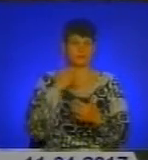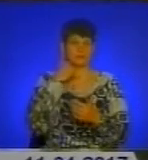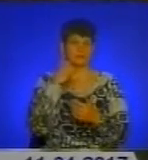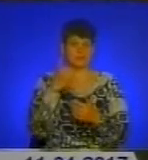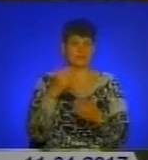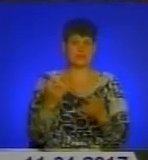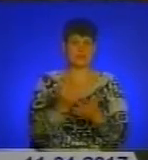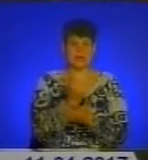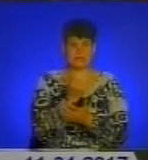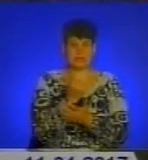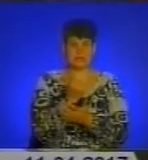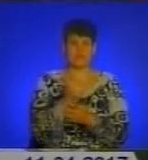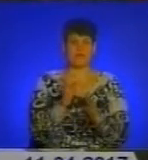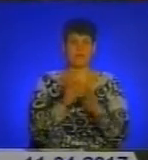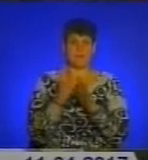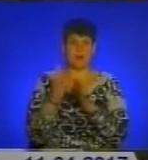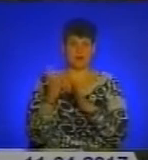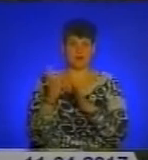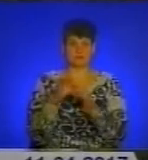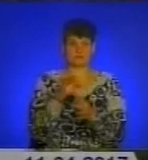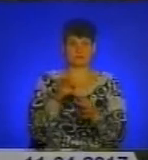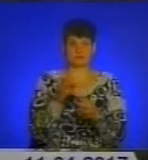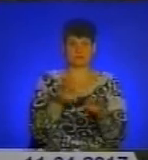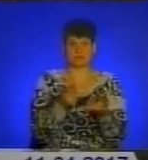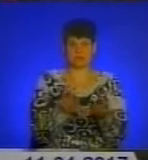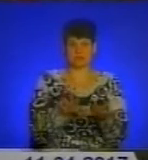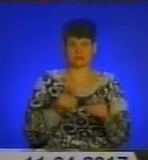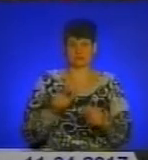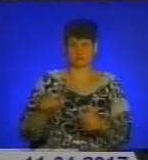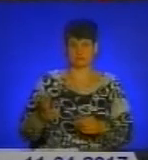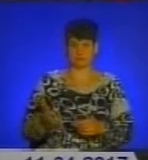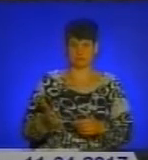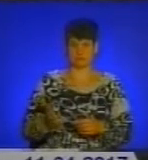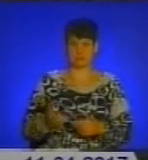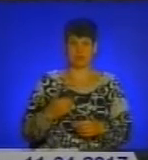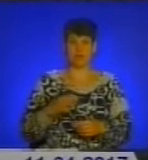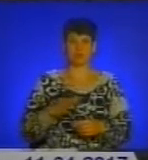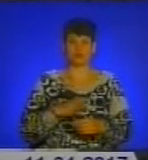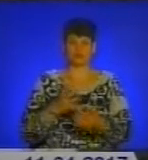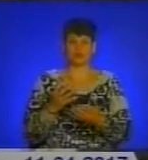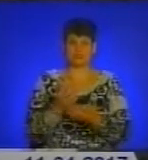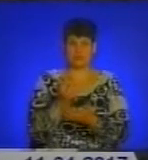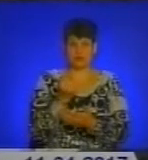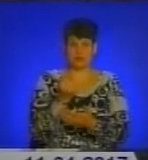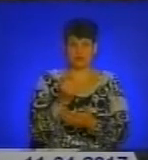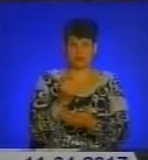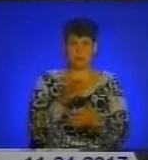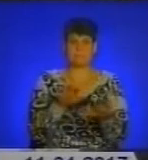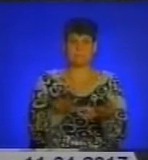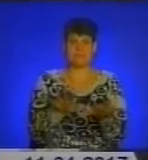те, що знайдені в парку рештки, можливо, людські. Добули, виявили